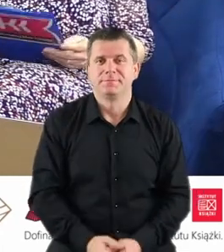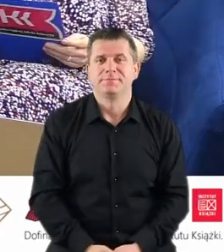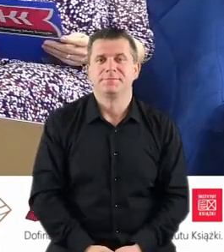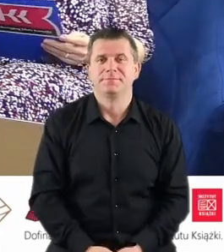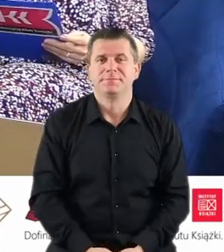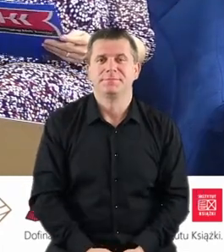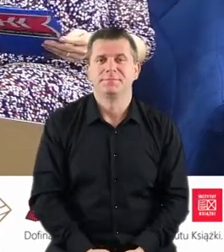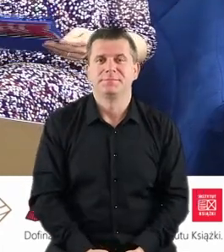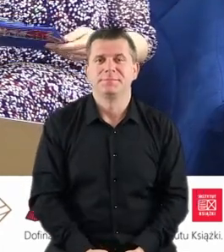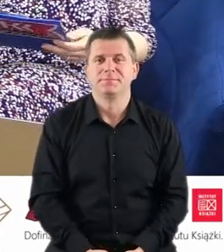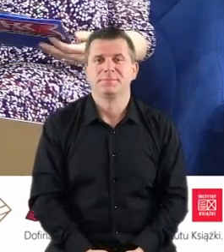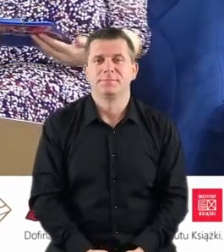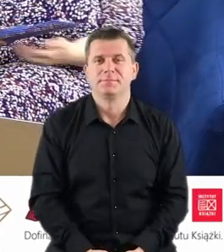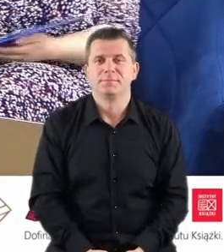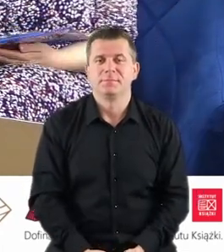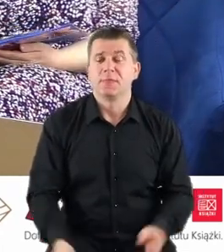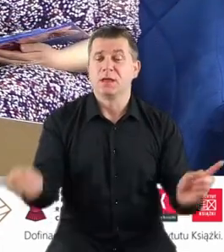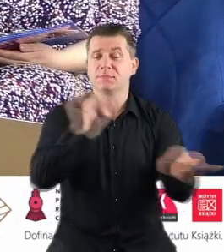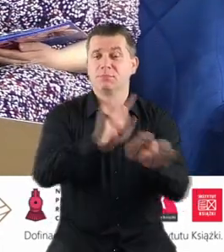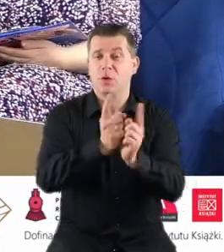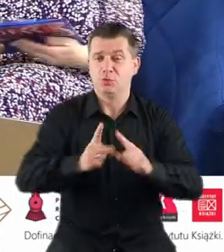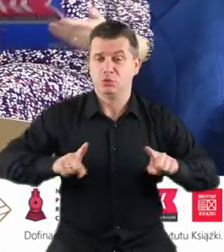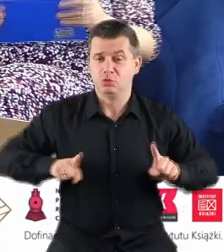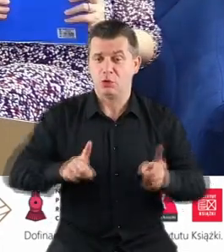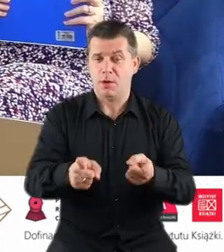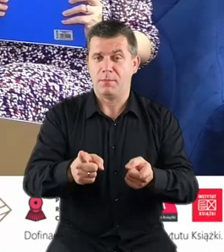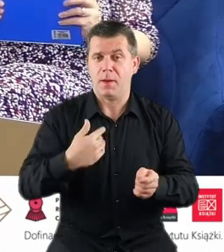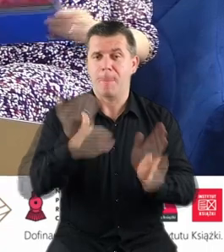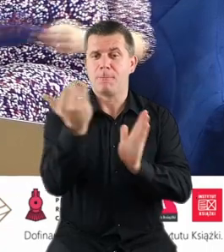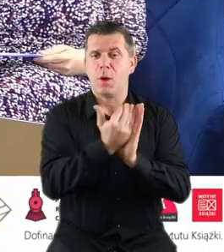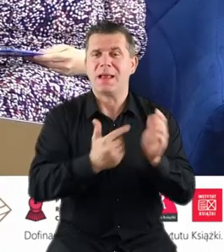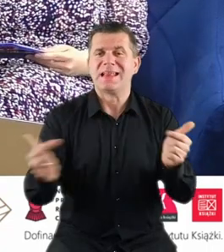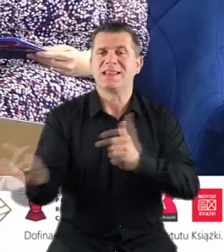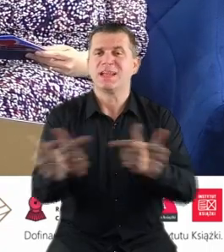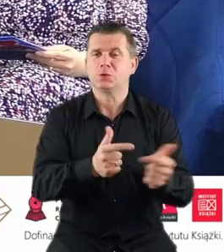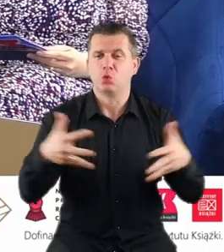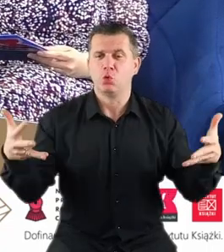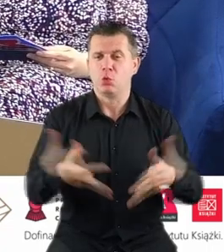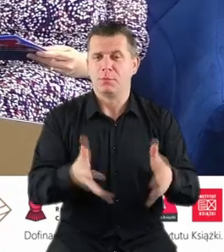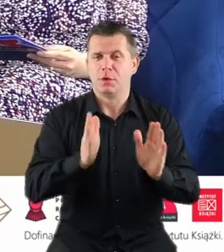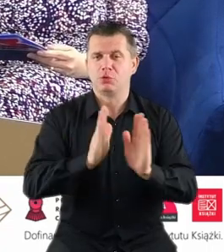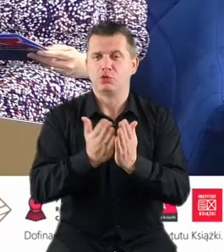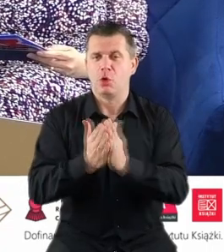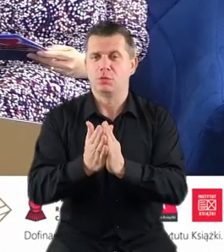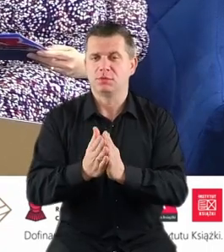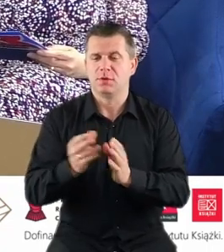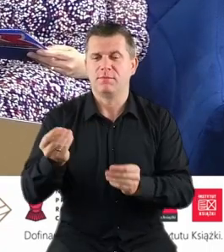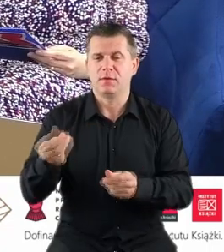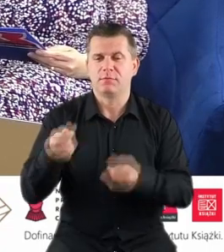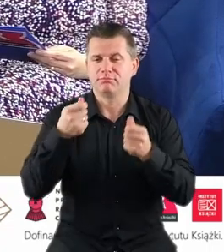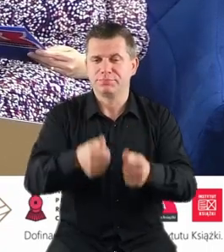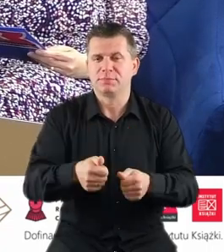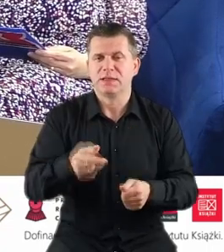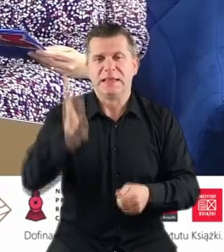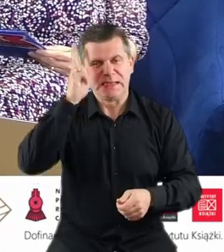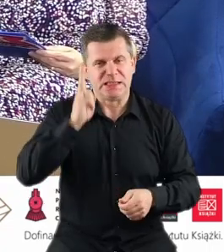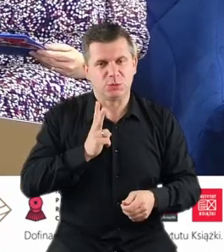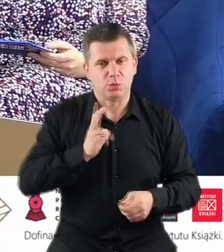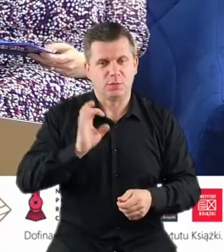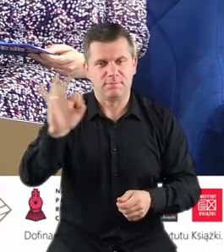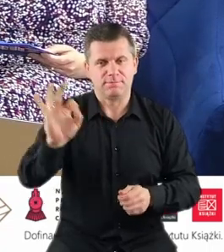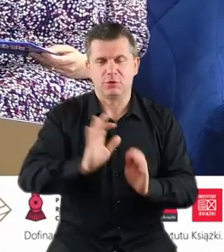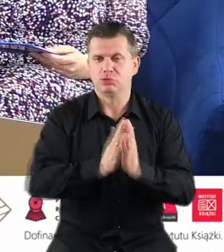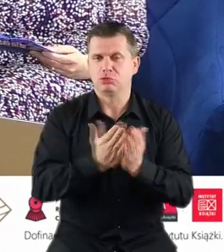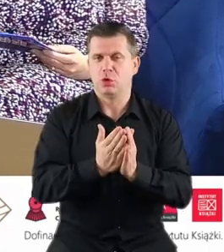Państwa. Spotkanie jest organizowane w ramach programu dyskusyjne Kluby Książki, które jest finansowane ze środków Instytutu